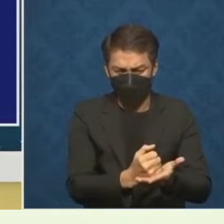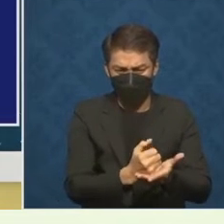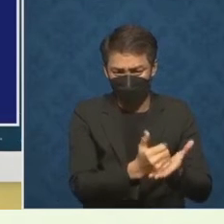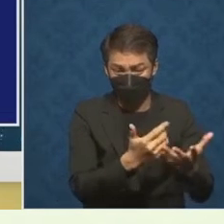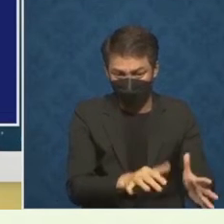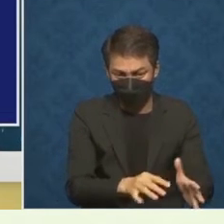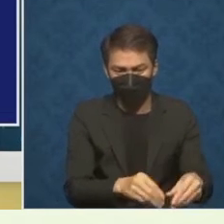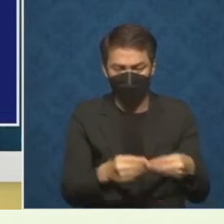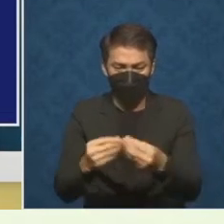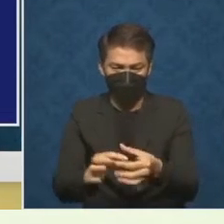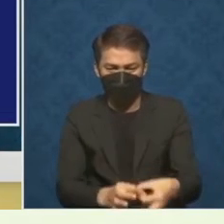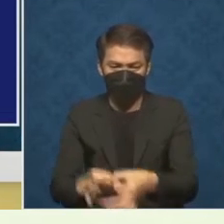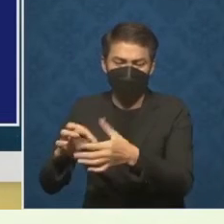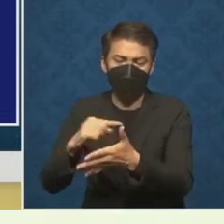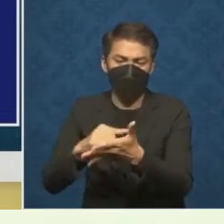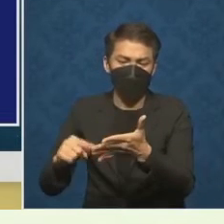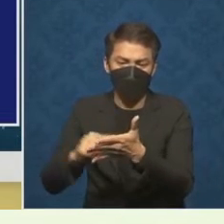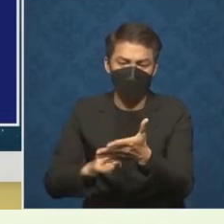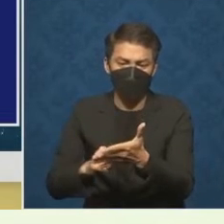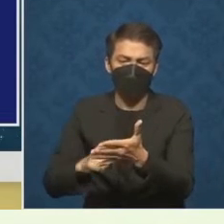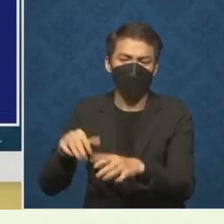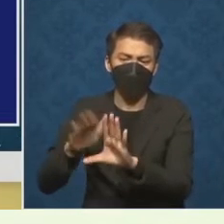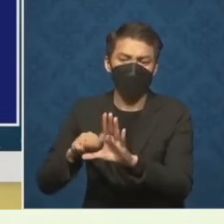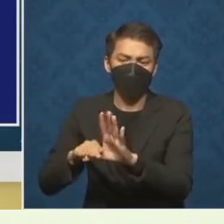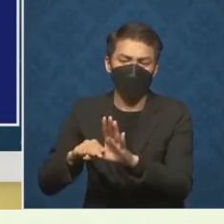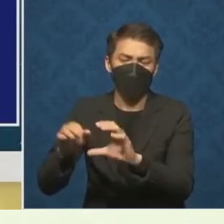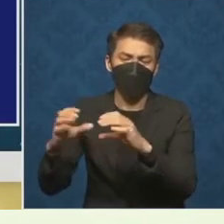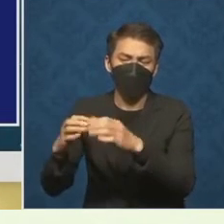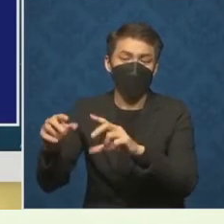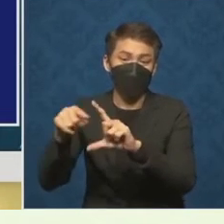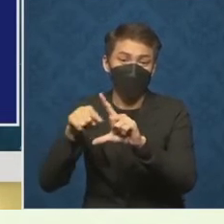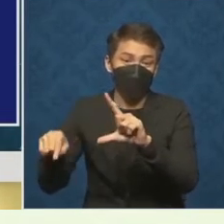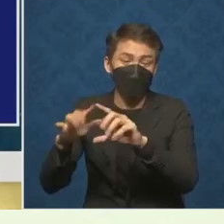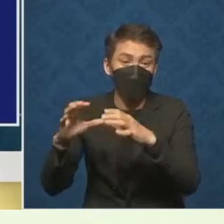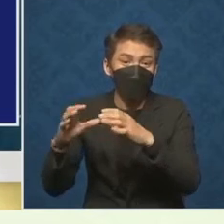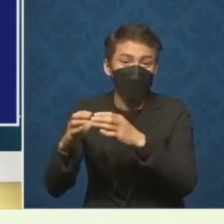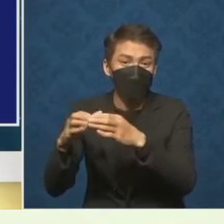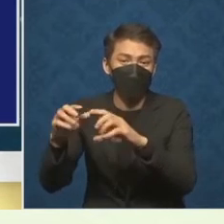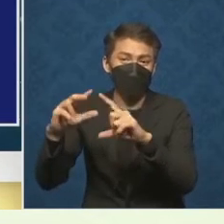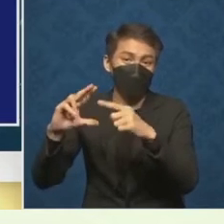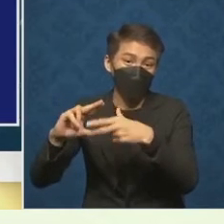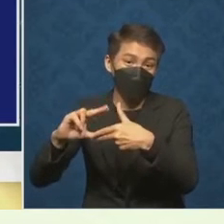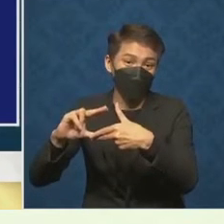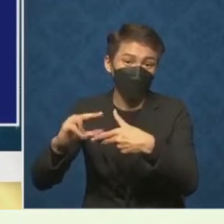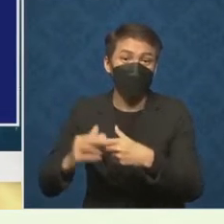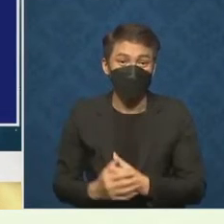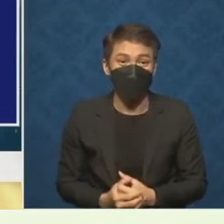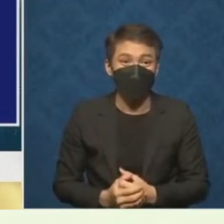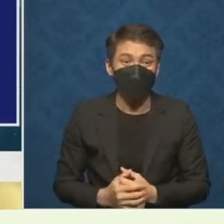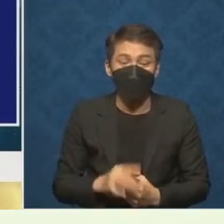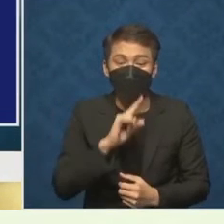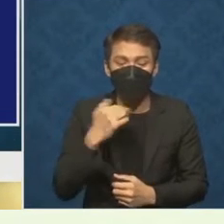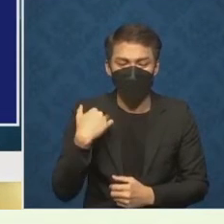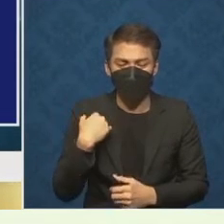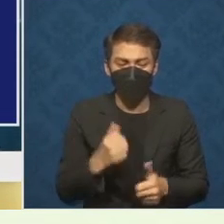ะและใกล้วันเลือกตั้งอีก2วันนะครับอีก2วันท่านรองนายกประวิตรนะครับก็ล